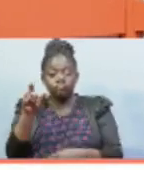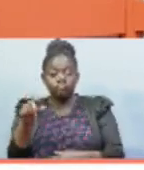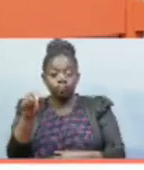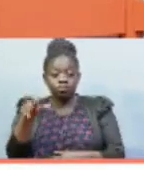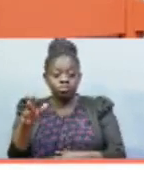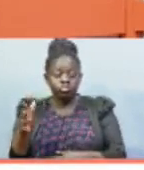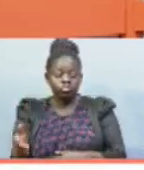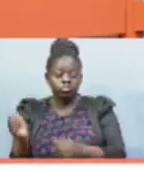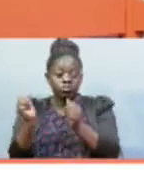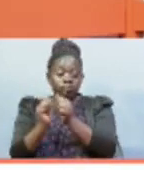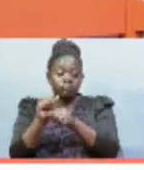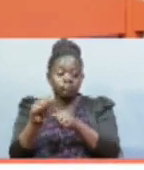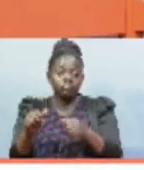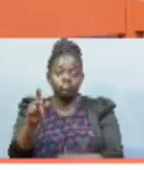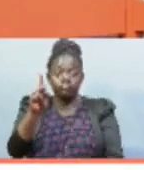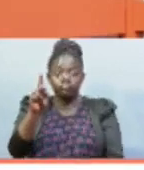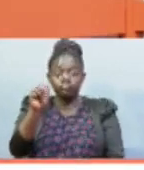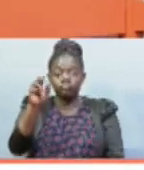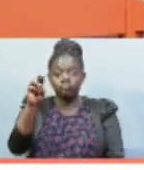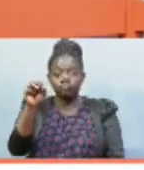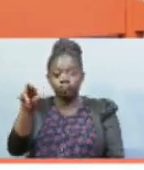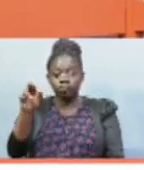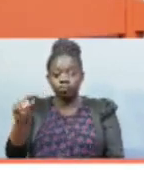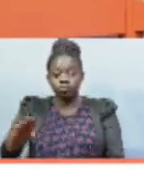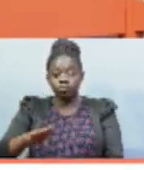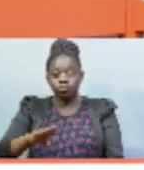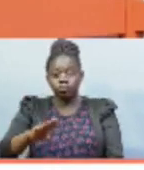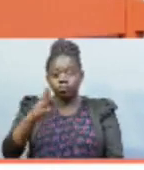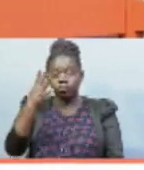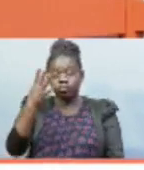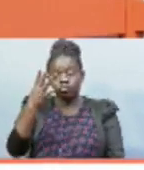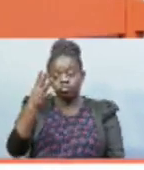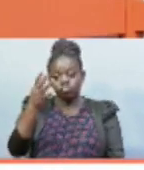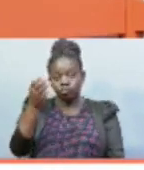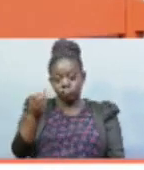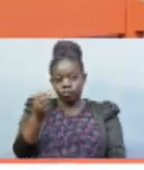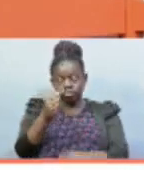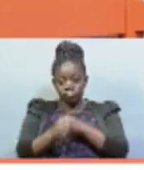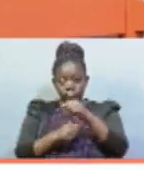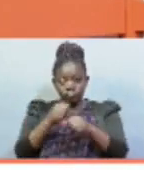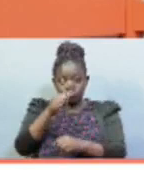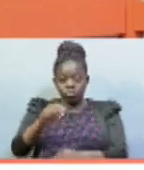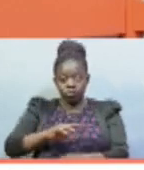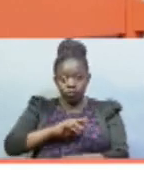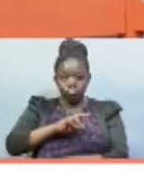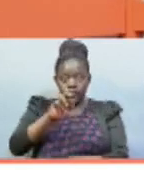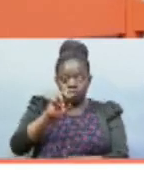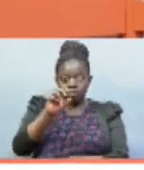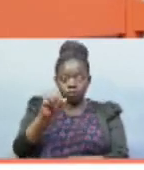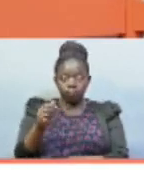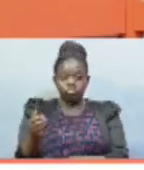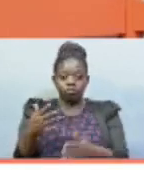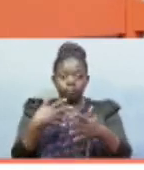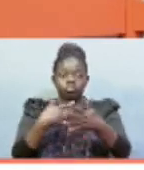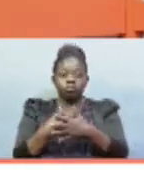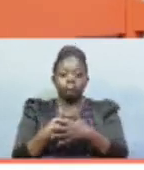oyo songa eyakwatibwa ku byafande kyumira bamusibye emyaka 46 ku musango omulala n'ow'emyaka 86 bamusibye